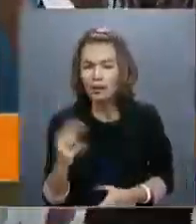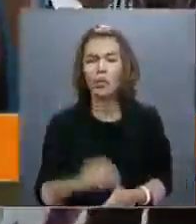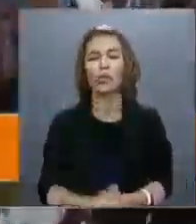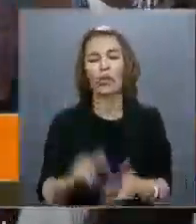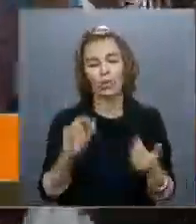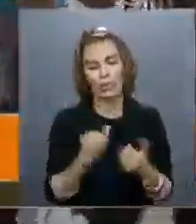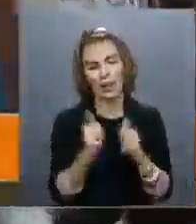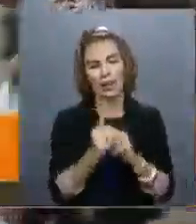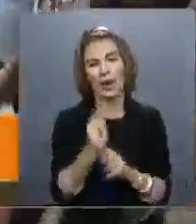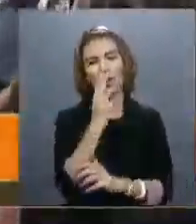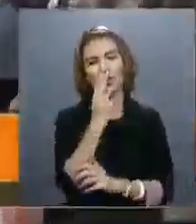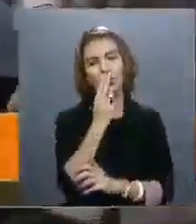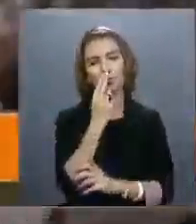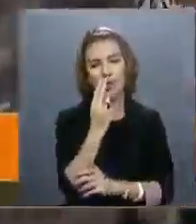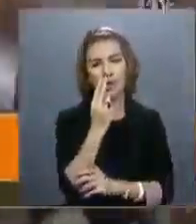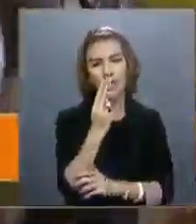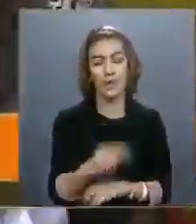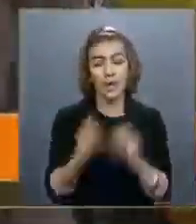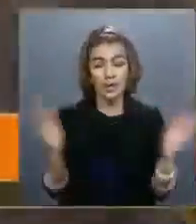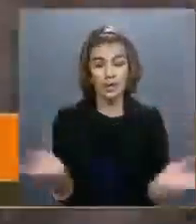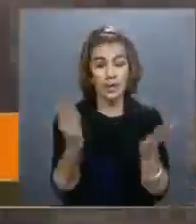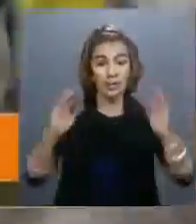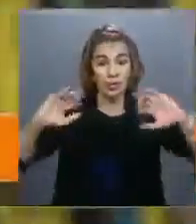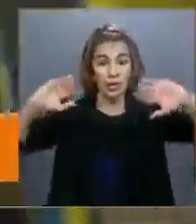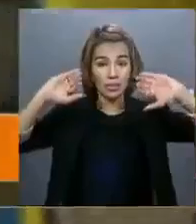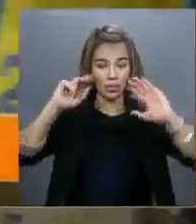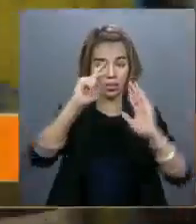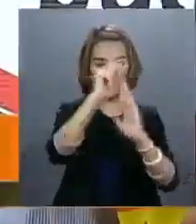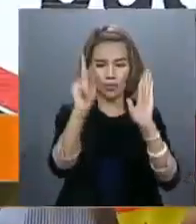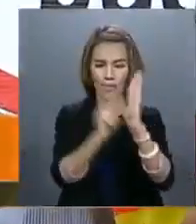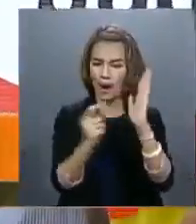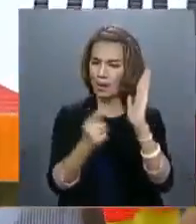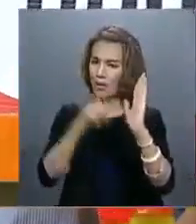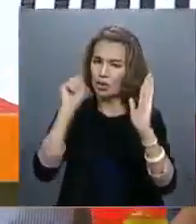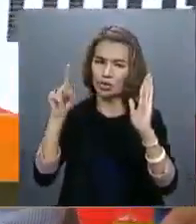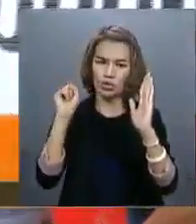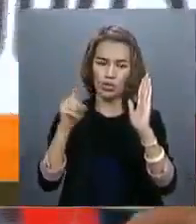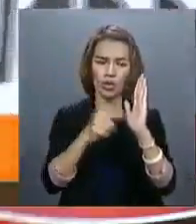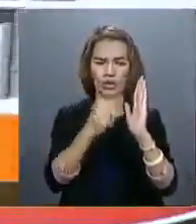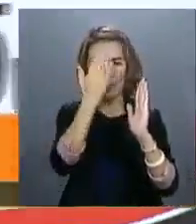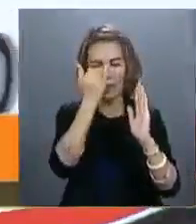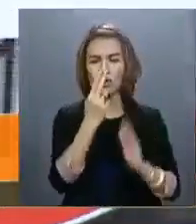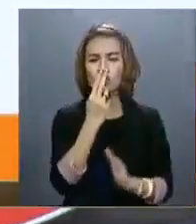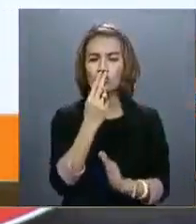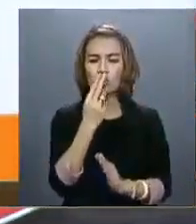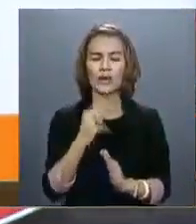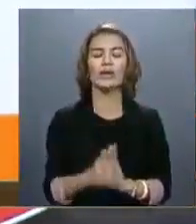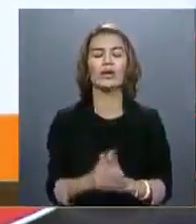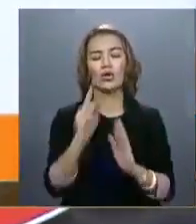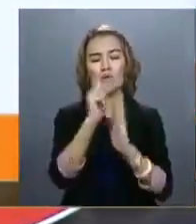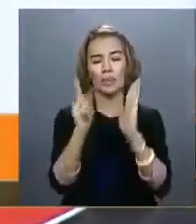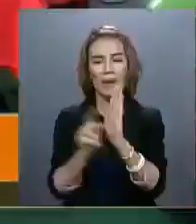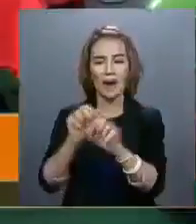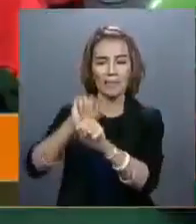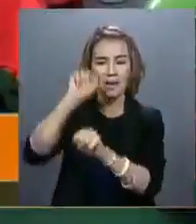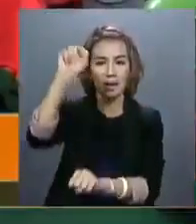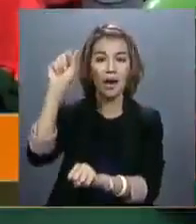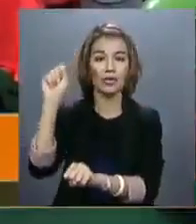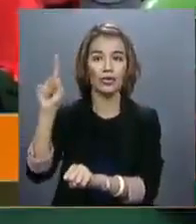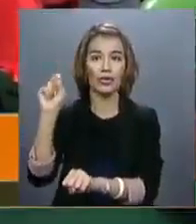ค่ะกิจกรรมเดินรณรงค์และประกาศเลิกสูบบุหรี่ของกลุ่มแรงงานนอกระบบเพื่อสร้างความ